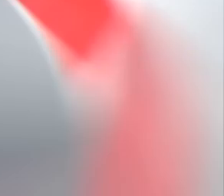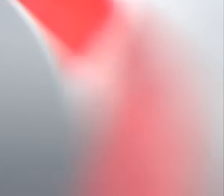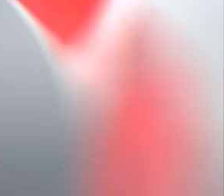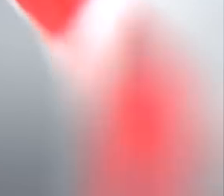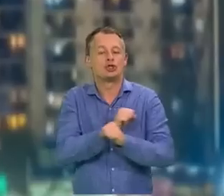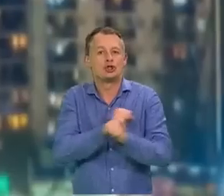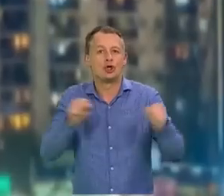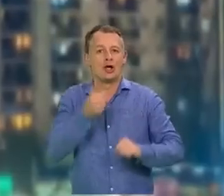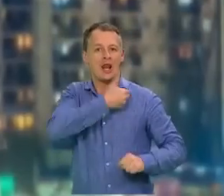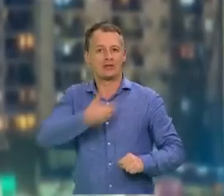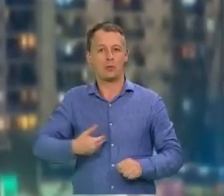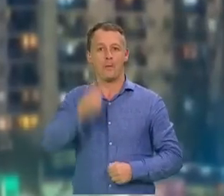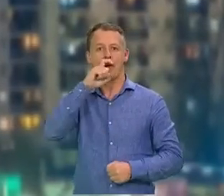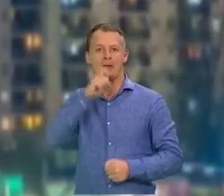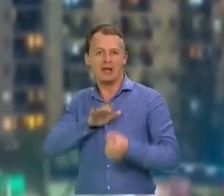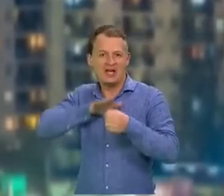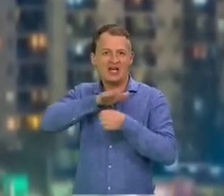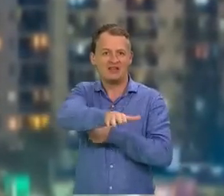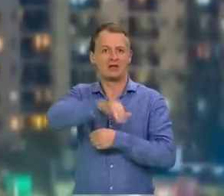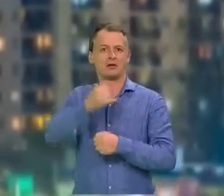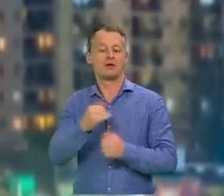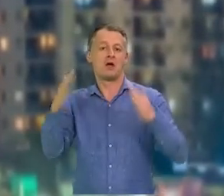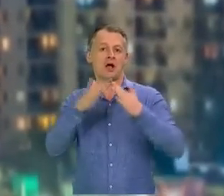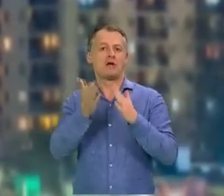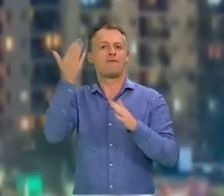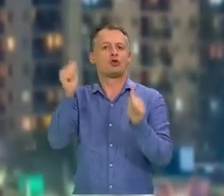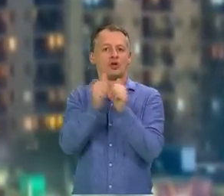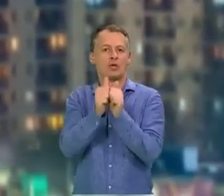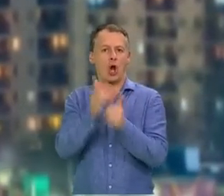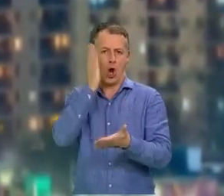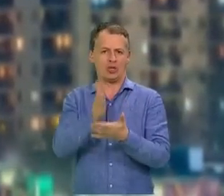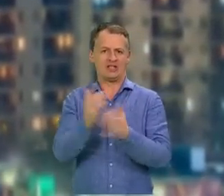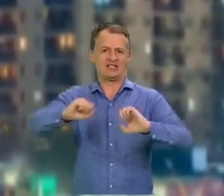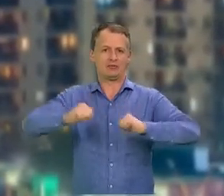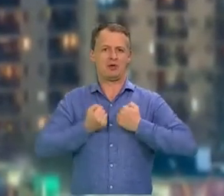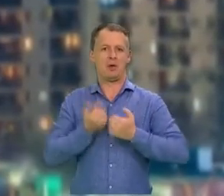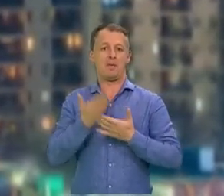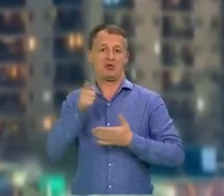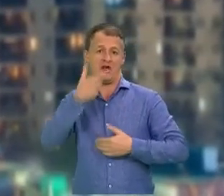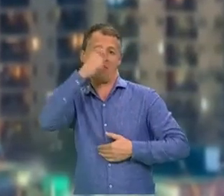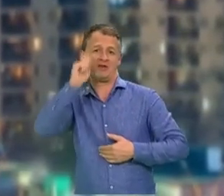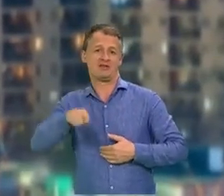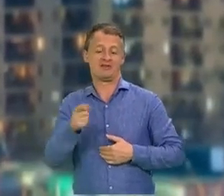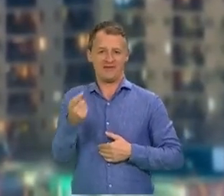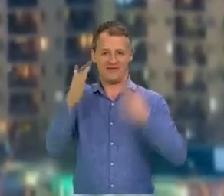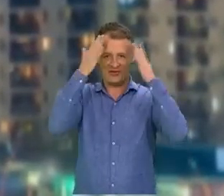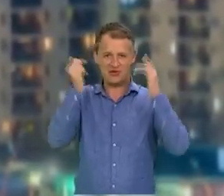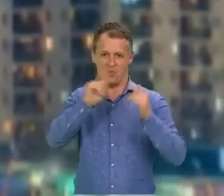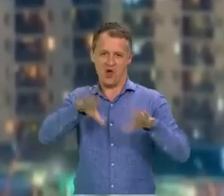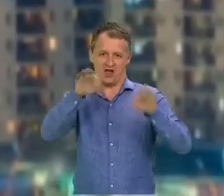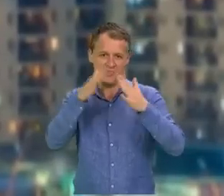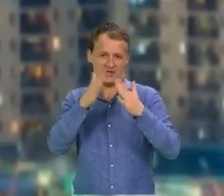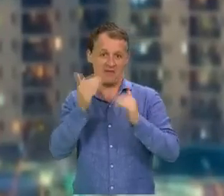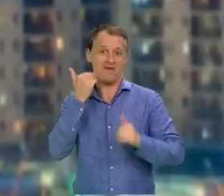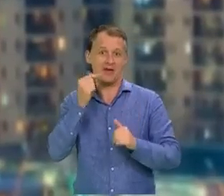Ca șocant în Galați, un bărbat s-a năpusit în casa fostei iubite, hotărât să se răzbune pentru că l-a părăsit. Din fericire, nu a găsit-o acasă